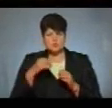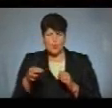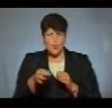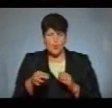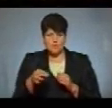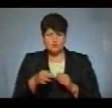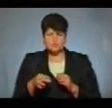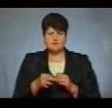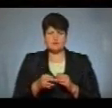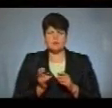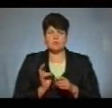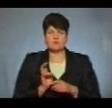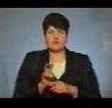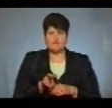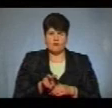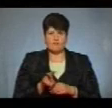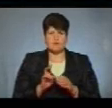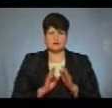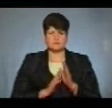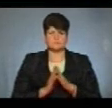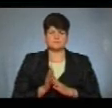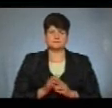парк з боку Воздвиженської церкви.